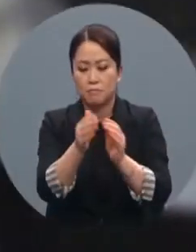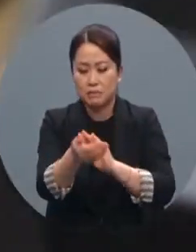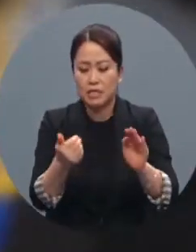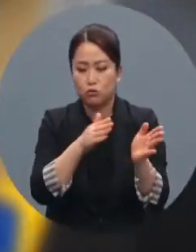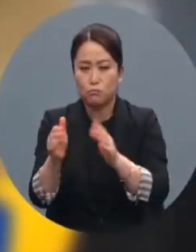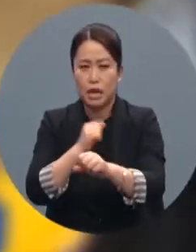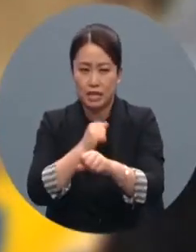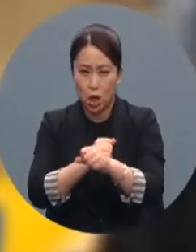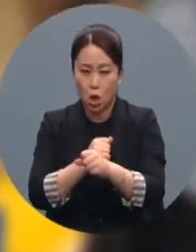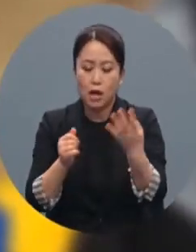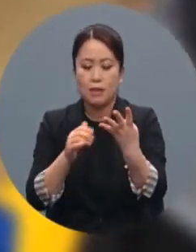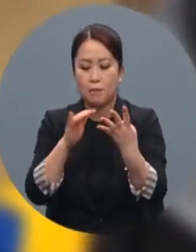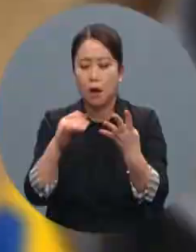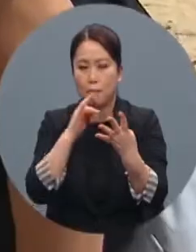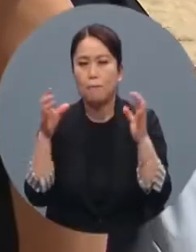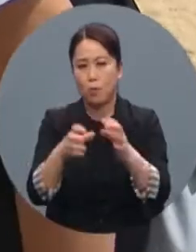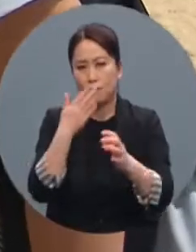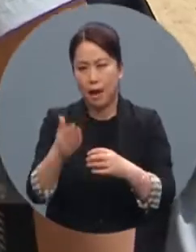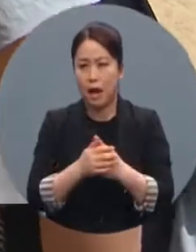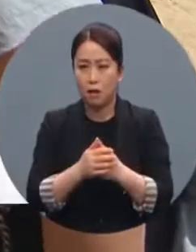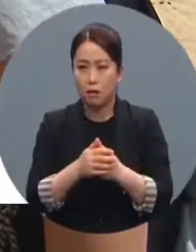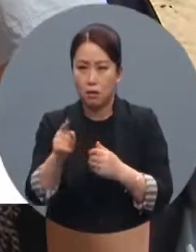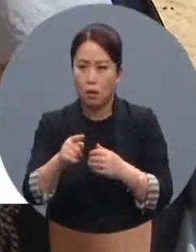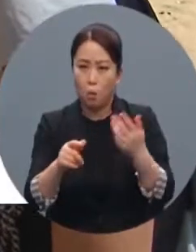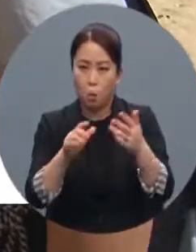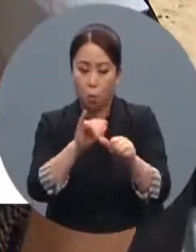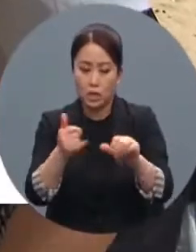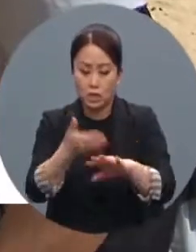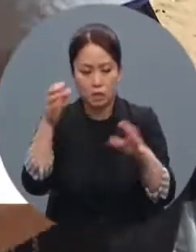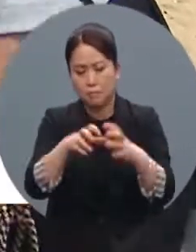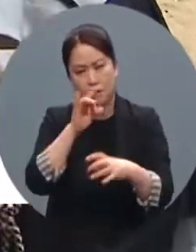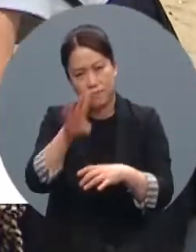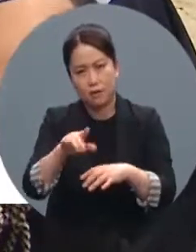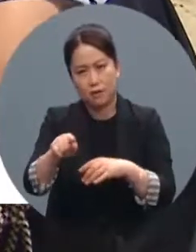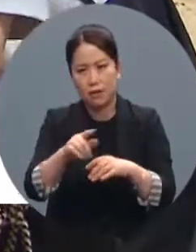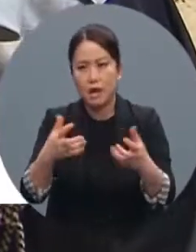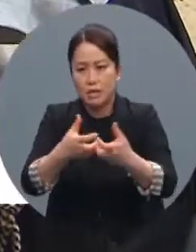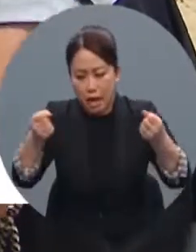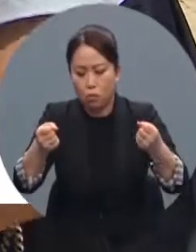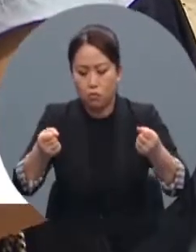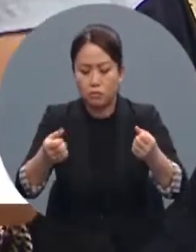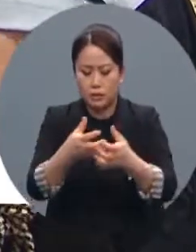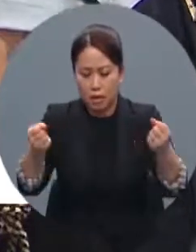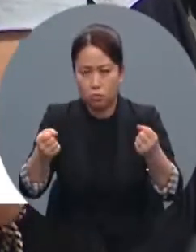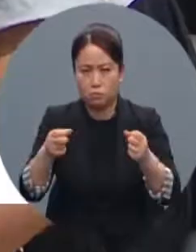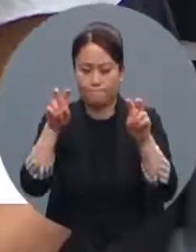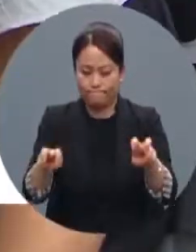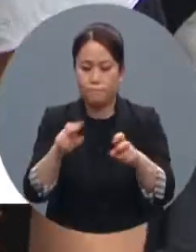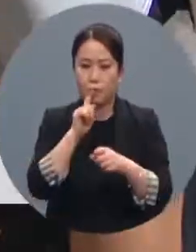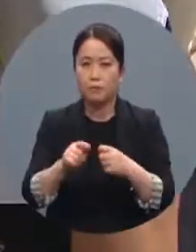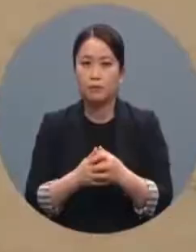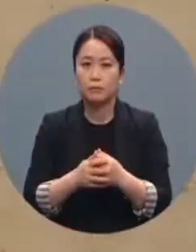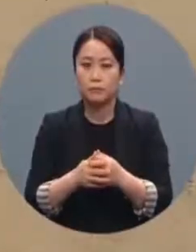4명까지로 제한됐기 때문입니다. 해수욕장 내에서는 5인 이상 집합하시면 안 돼. 금지기 때문에 파라솔 따로 빌려가지고 흩어지세요. 따로 두 테이블로. 네.